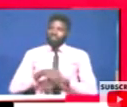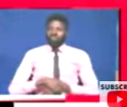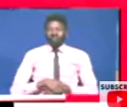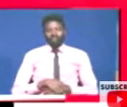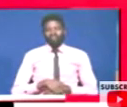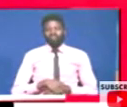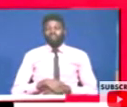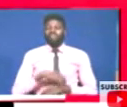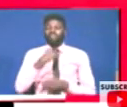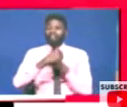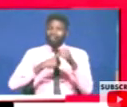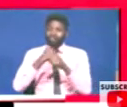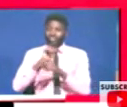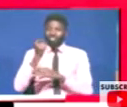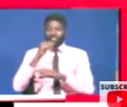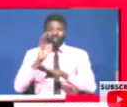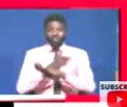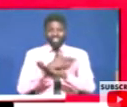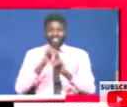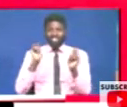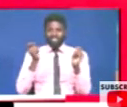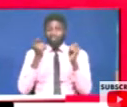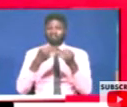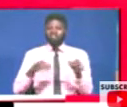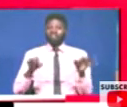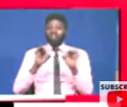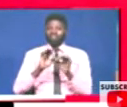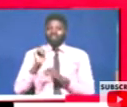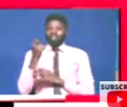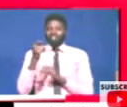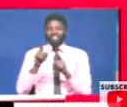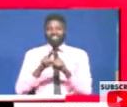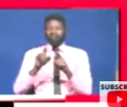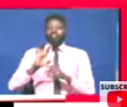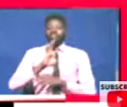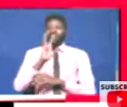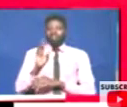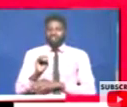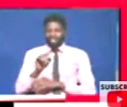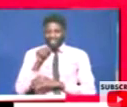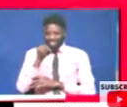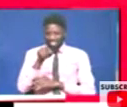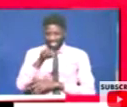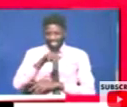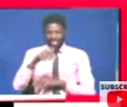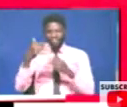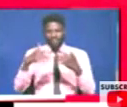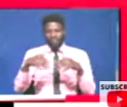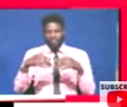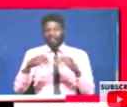an important co-curricular event, not only in Kenya, but across Africa. It's a melting pot for talents and cultural benchmarking